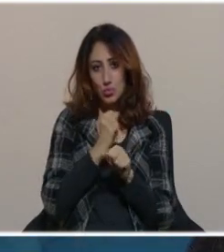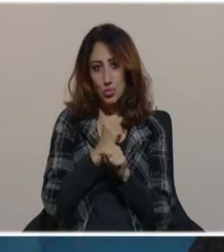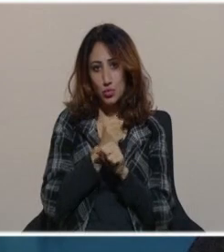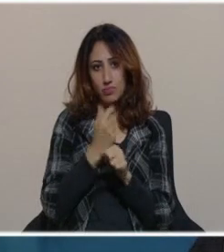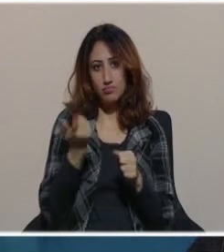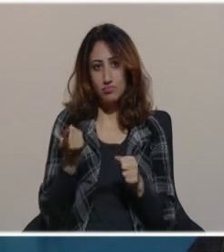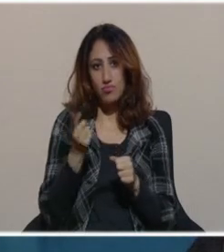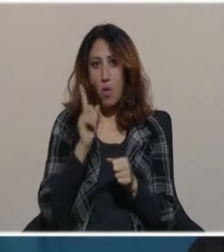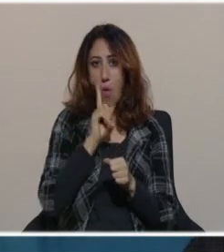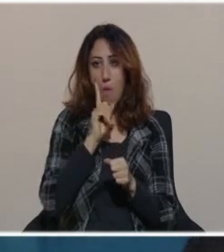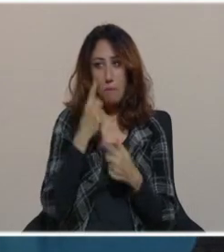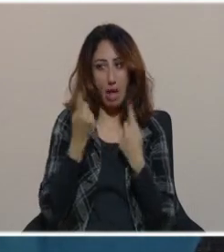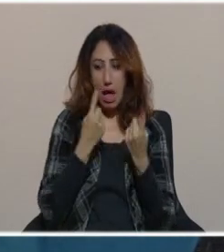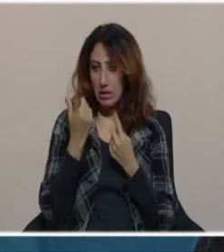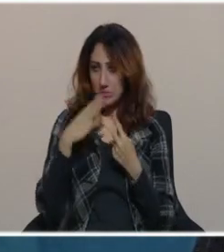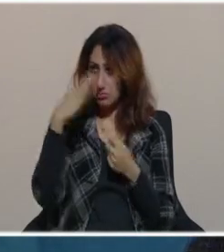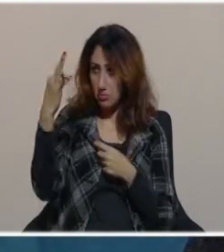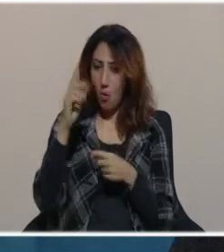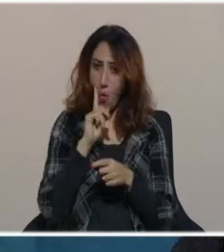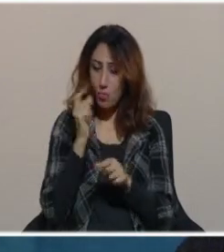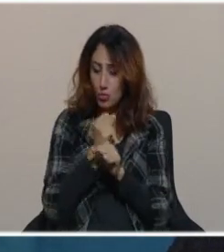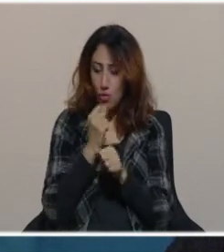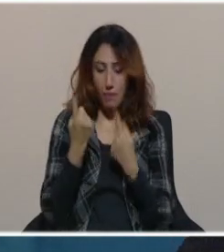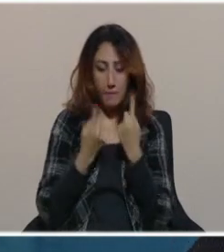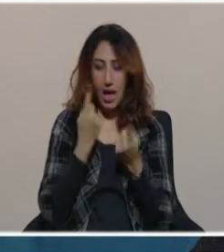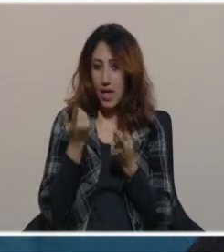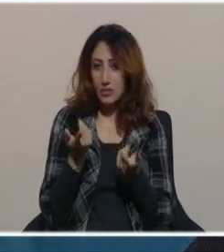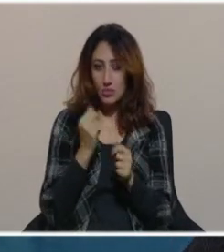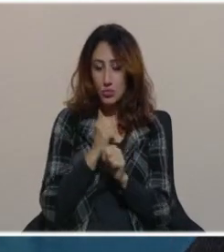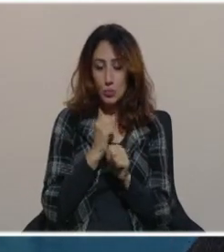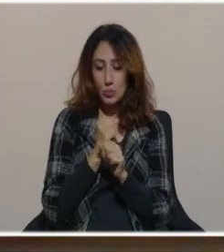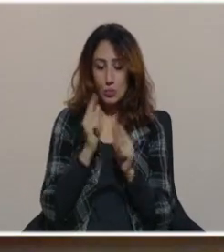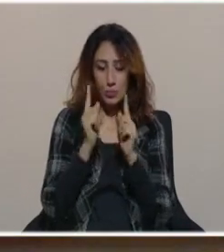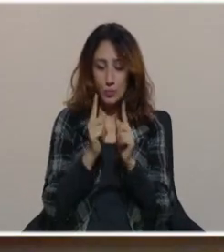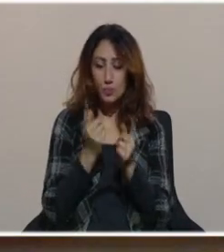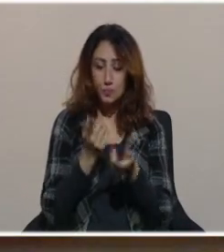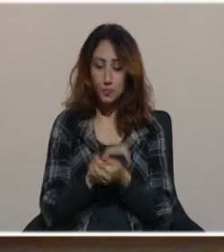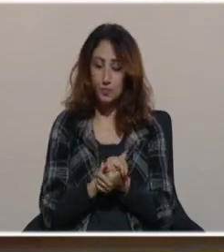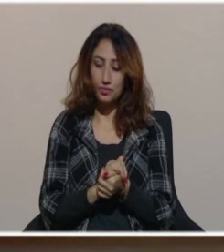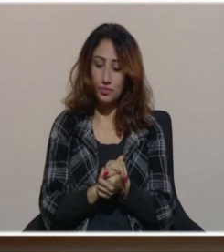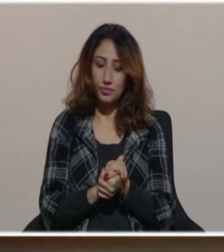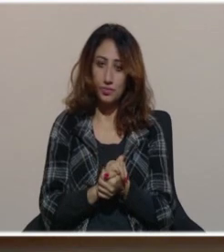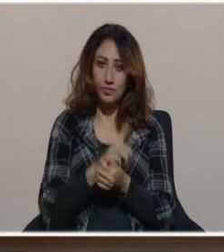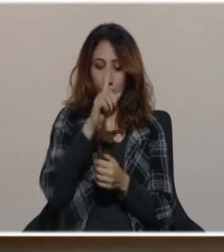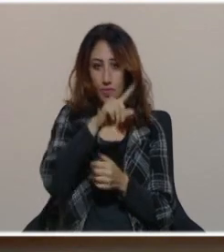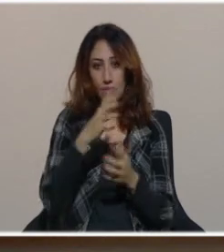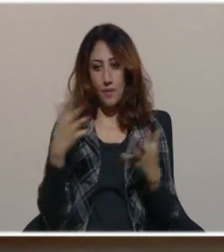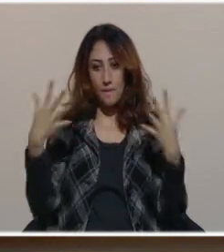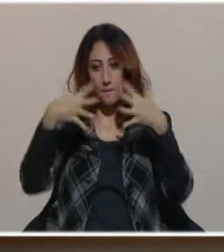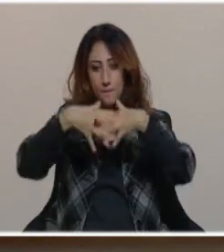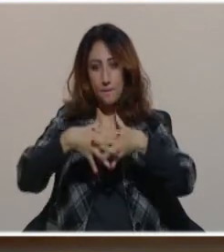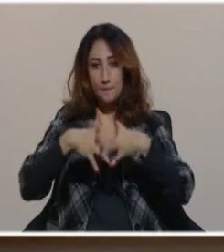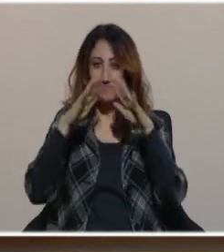قصه امي دي بالنسبه لي لا طبعا دور. والحقيقه الدور كمان كان فيه ميكس ما بين